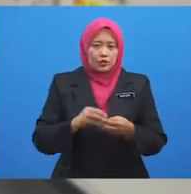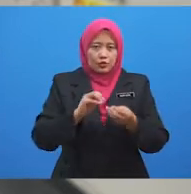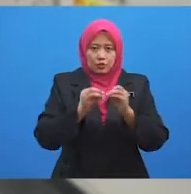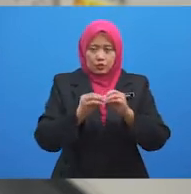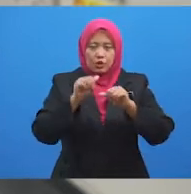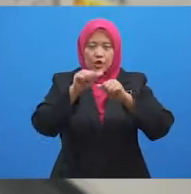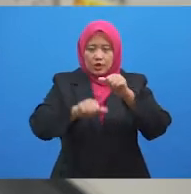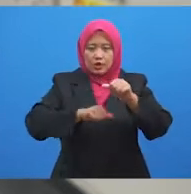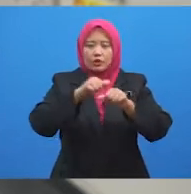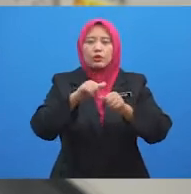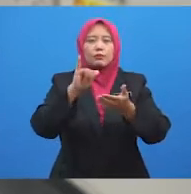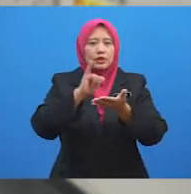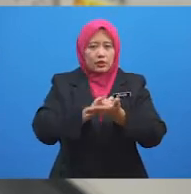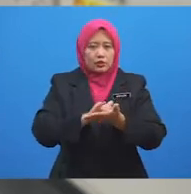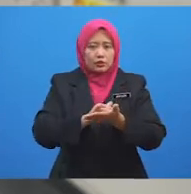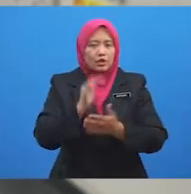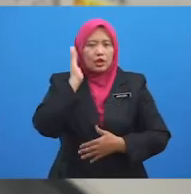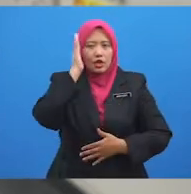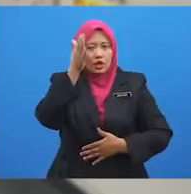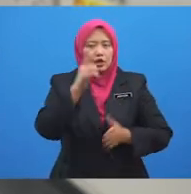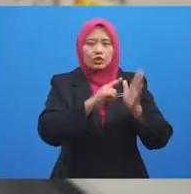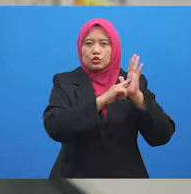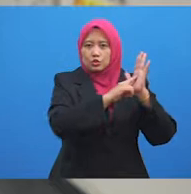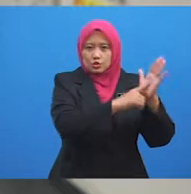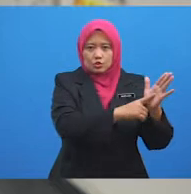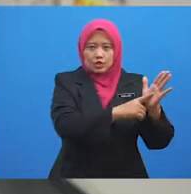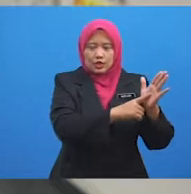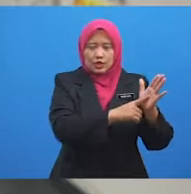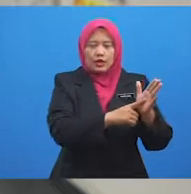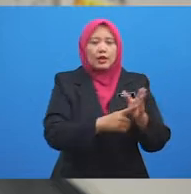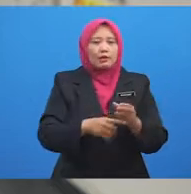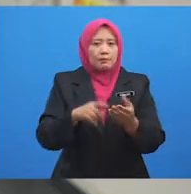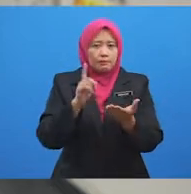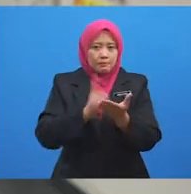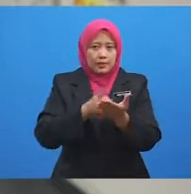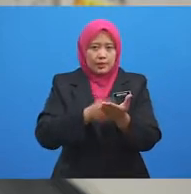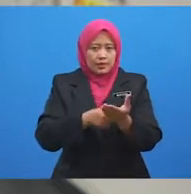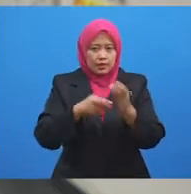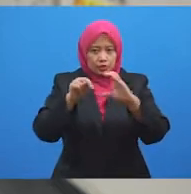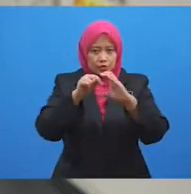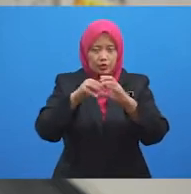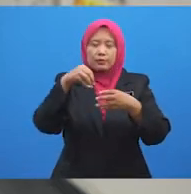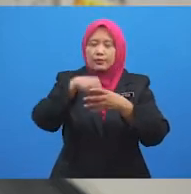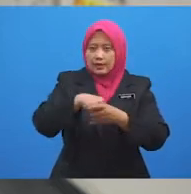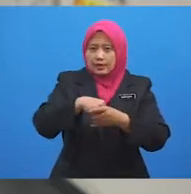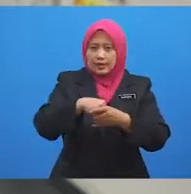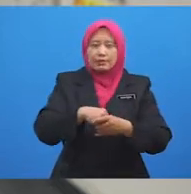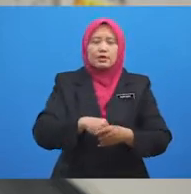tersebut akan menunjukkan bilangan neutron dalam suatu